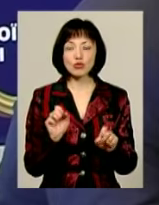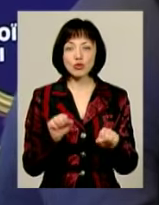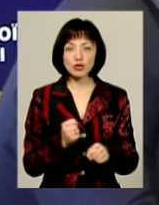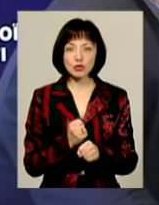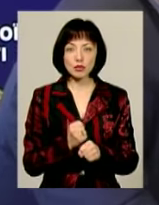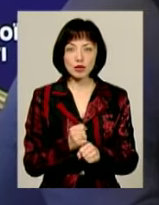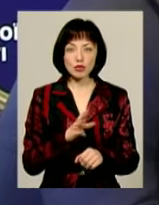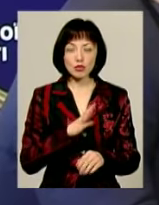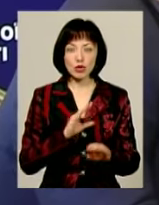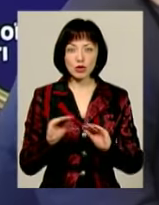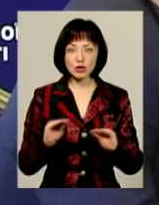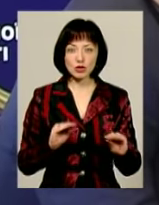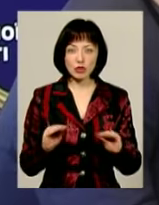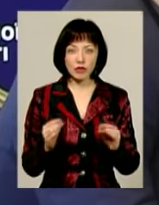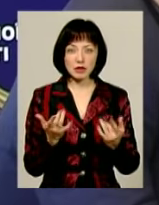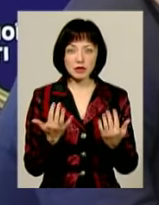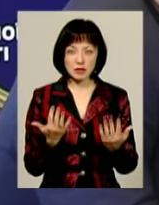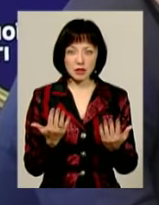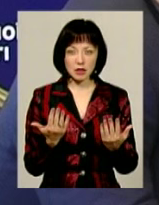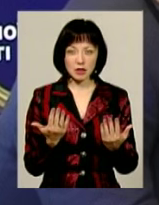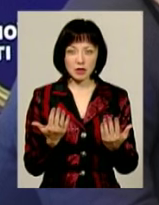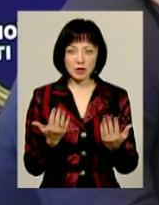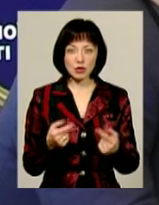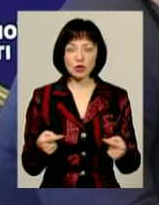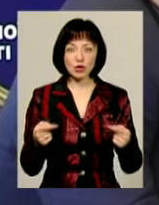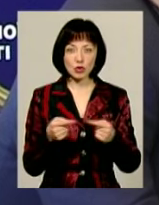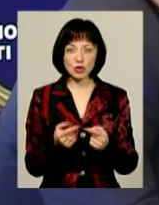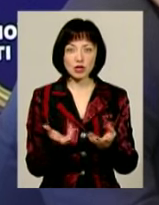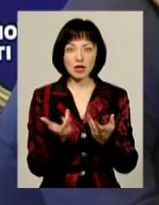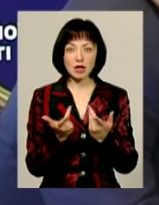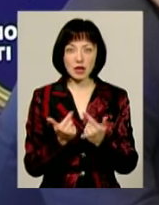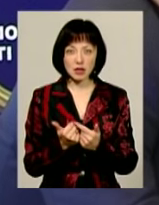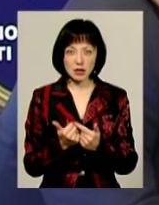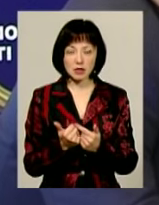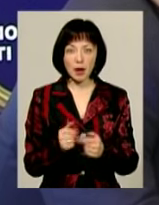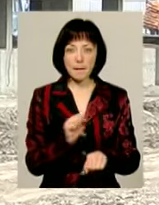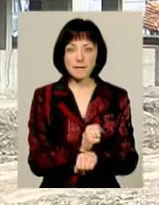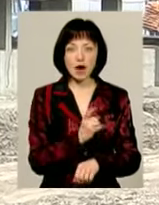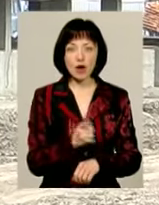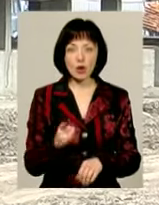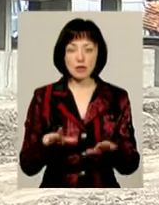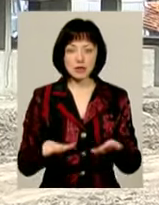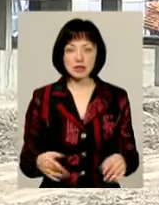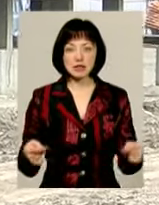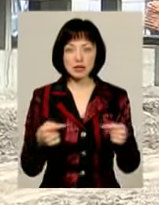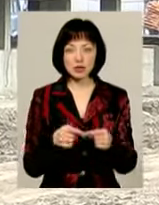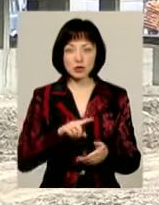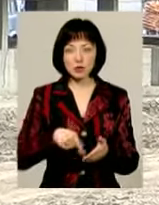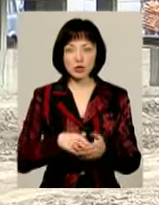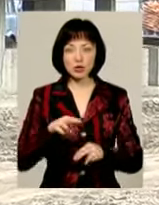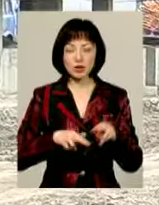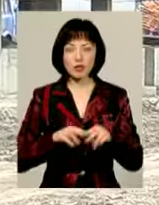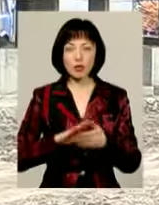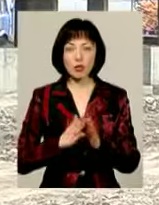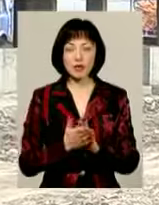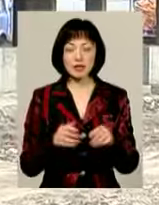було розташовані скільки, ну, точна кількість паркомісць. Згідно з містобудівними